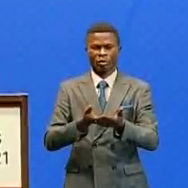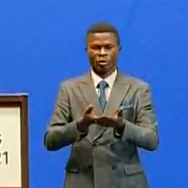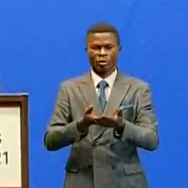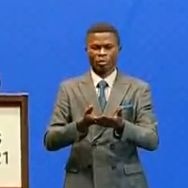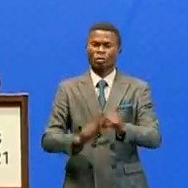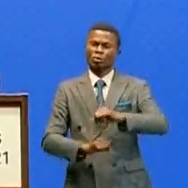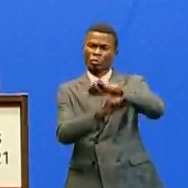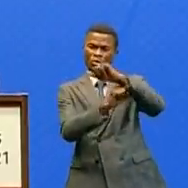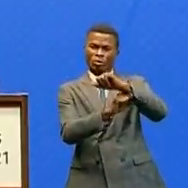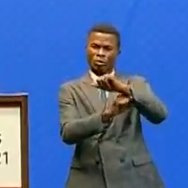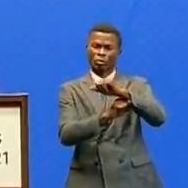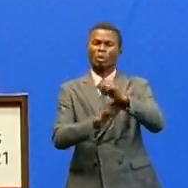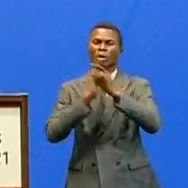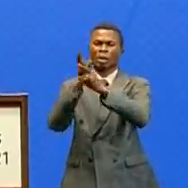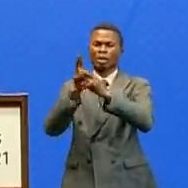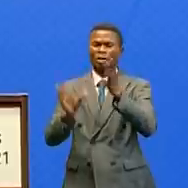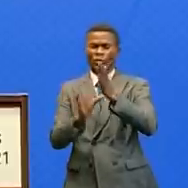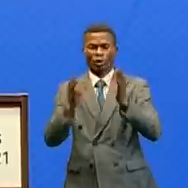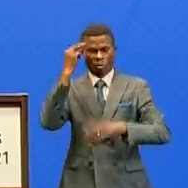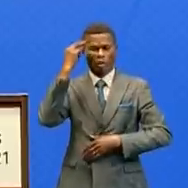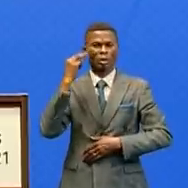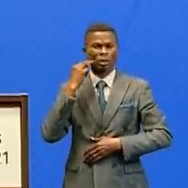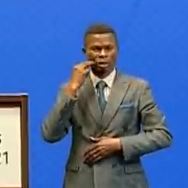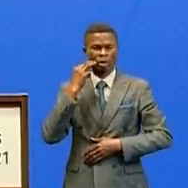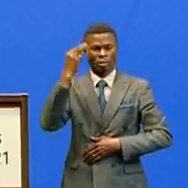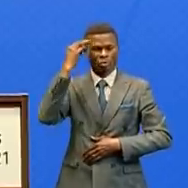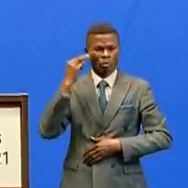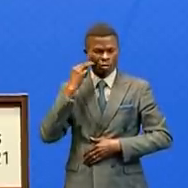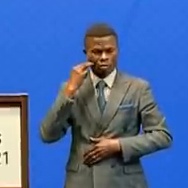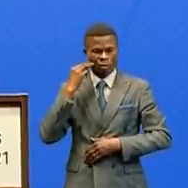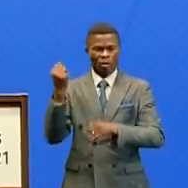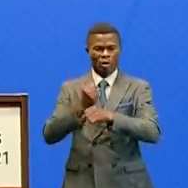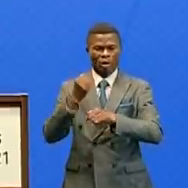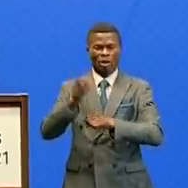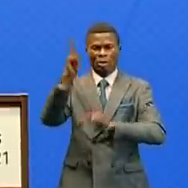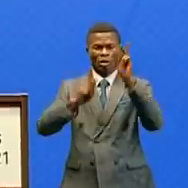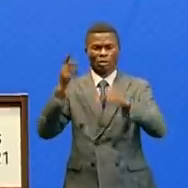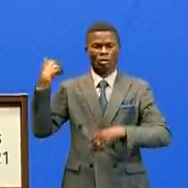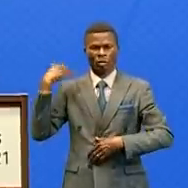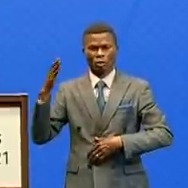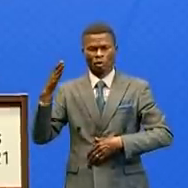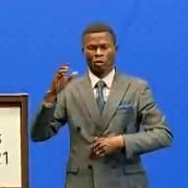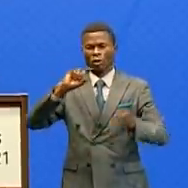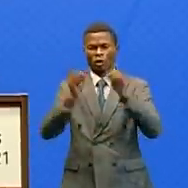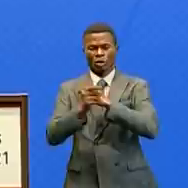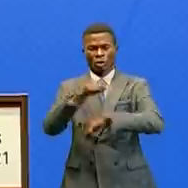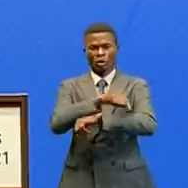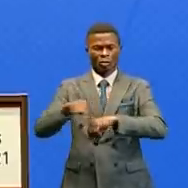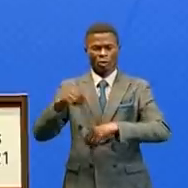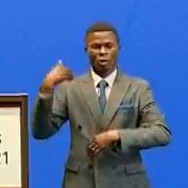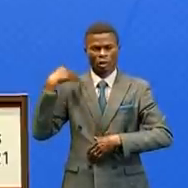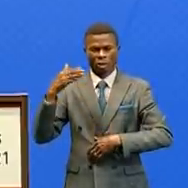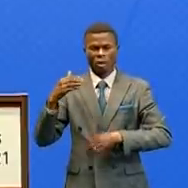En appui à l'argumentaire du vice-premier ministre, ministre de la fonction publique, modernisation de l'administration